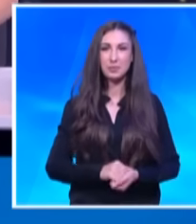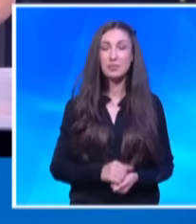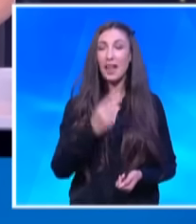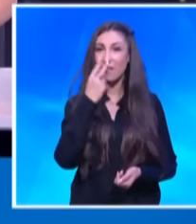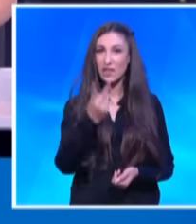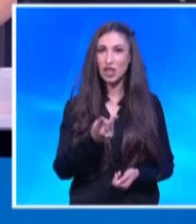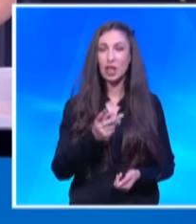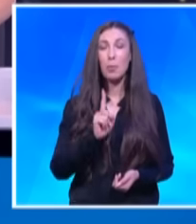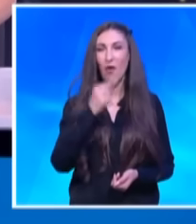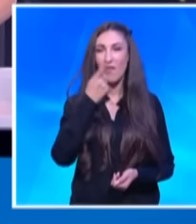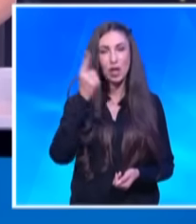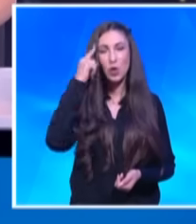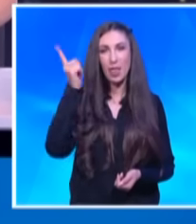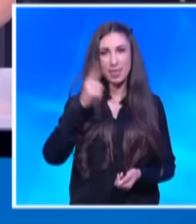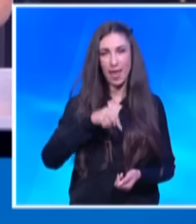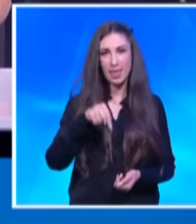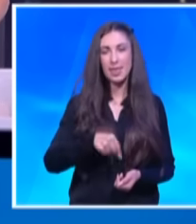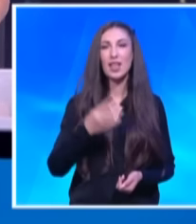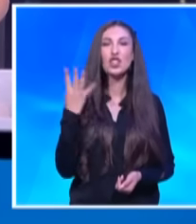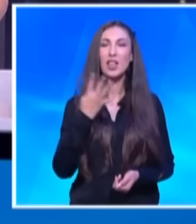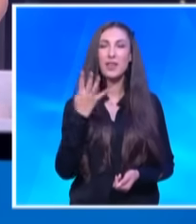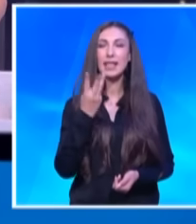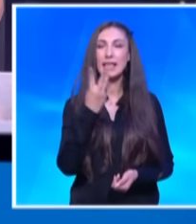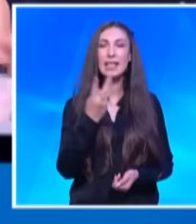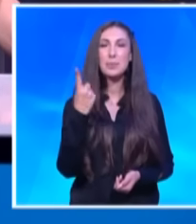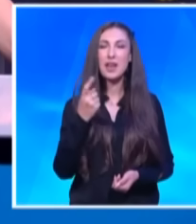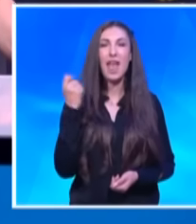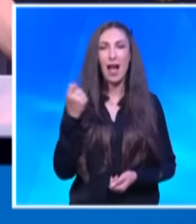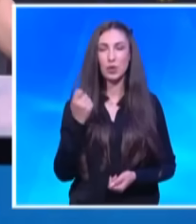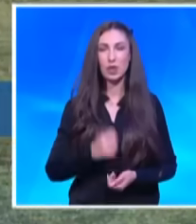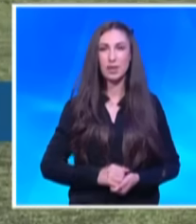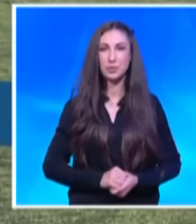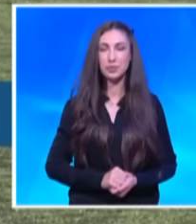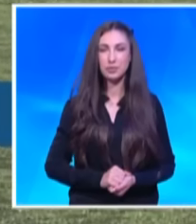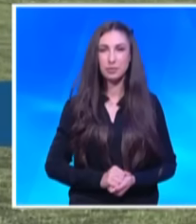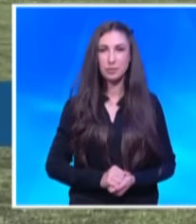Ето и останалите водещи теми в четвъртък, 31 август.